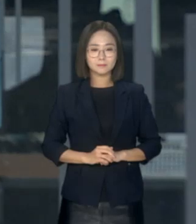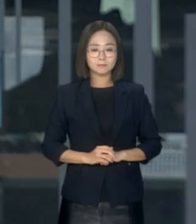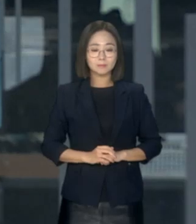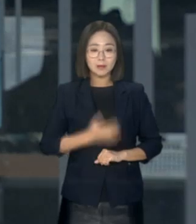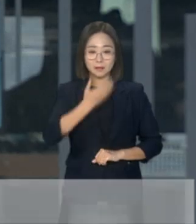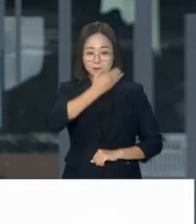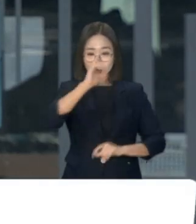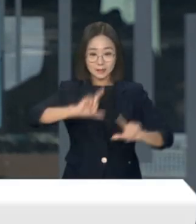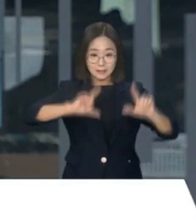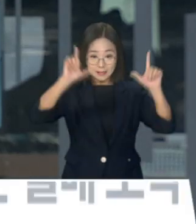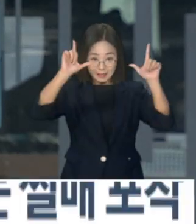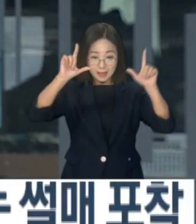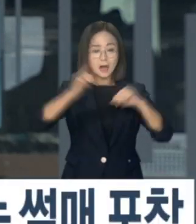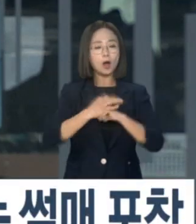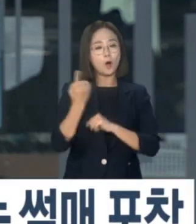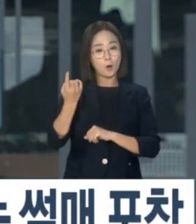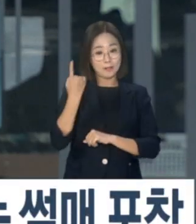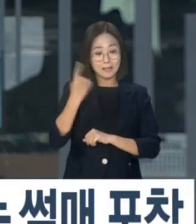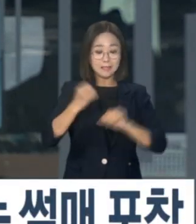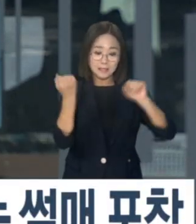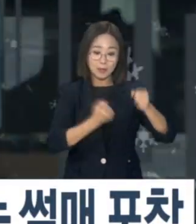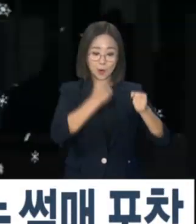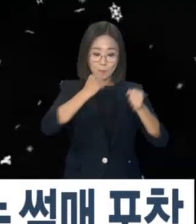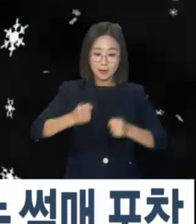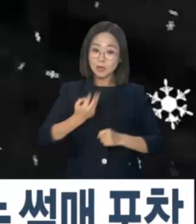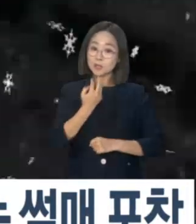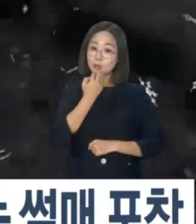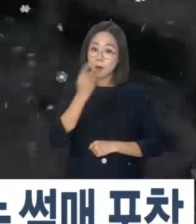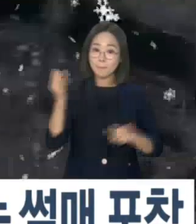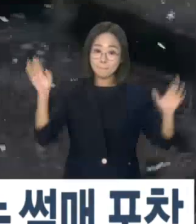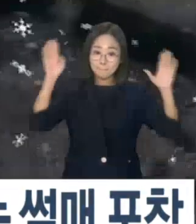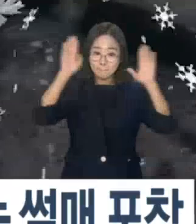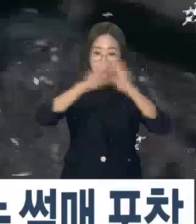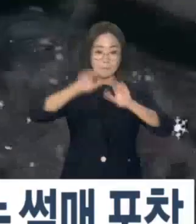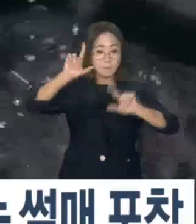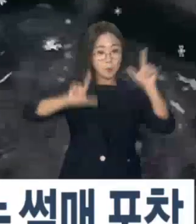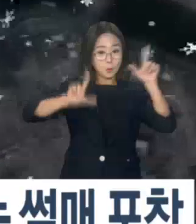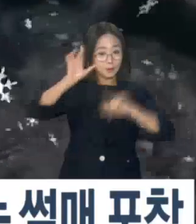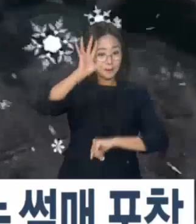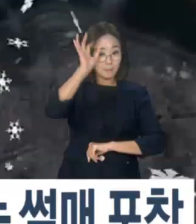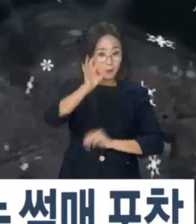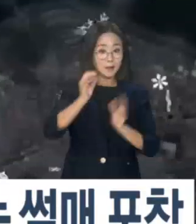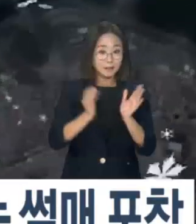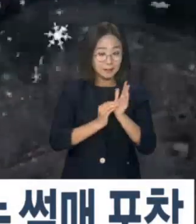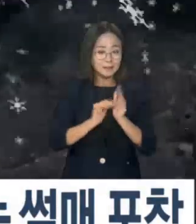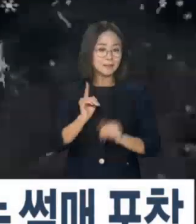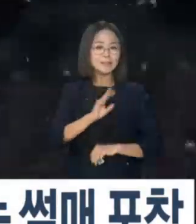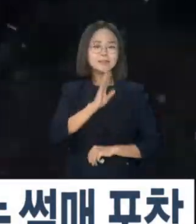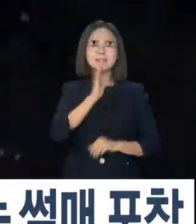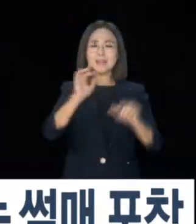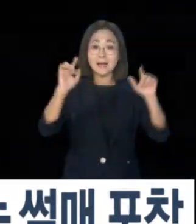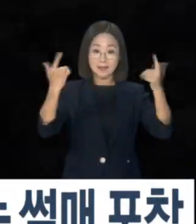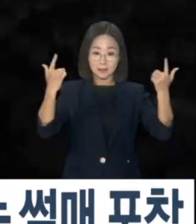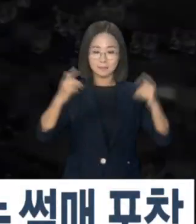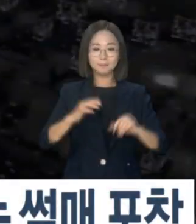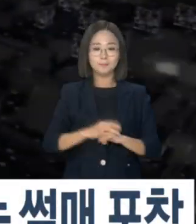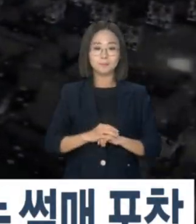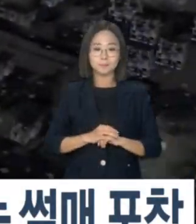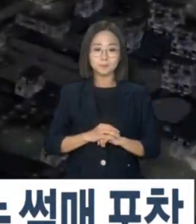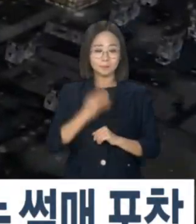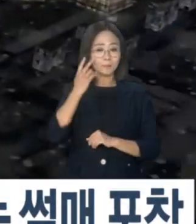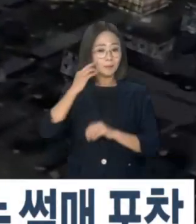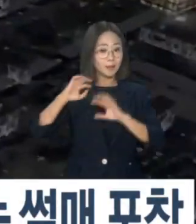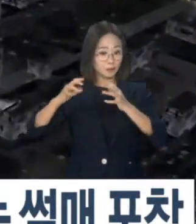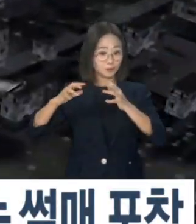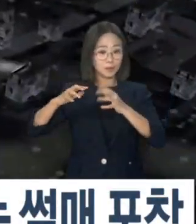성탄절 2부의 산타클로스가 썰매를 타고 서울 밤하늘을 도는 모습이 포착됐습니다 이게 실제 산타는 아니고요 북미